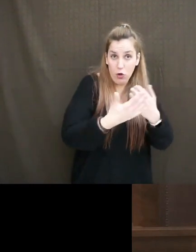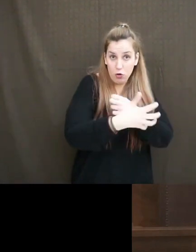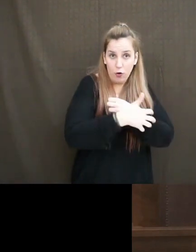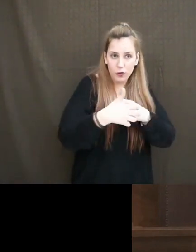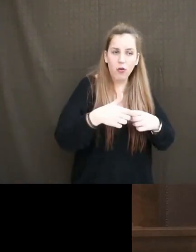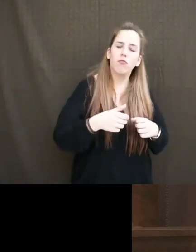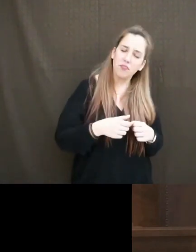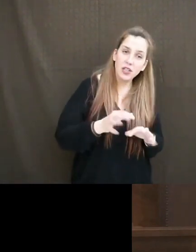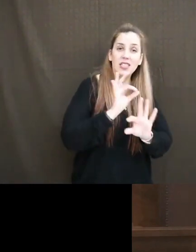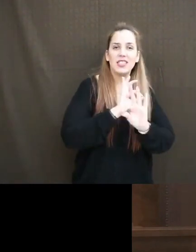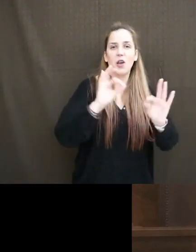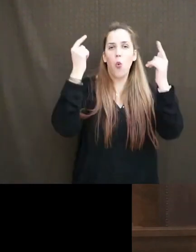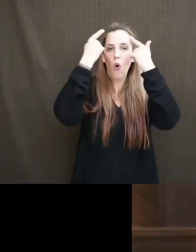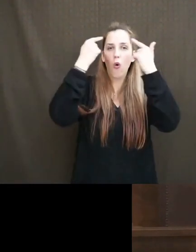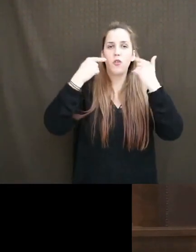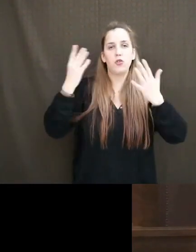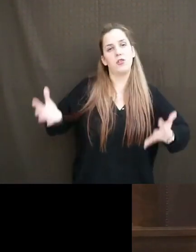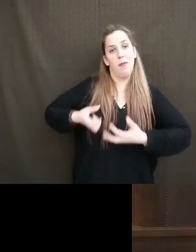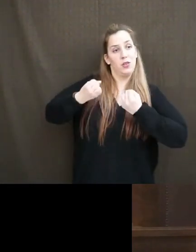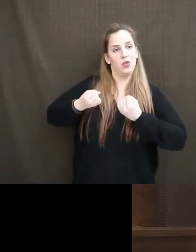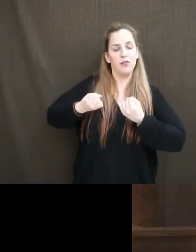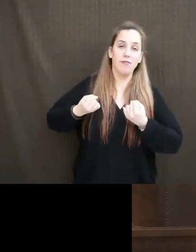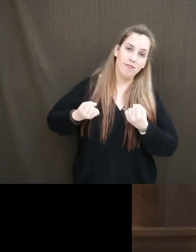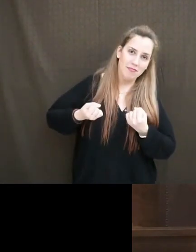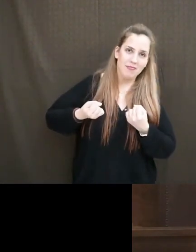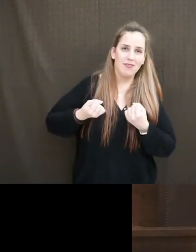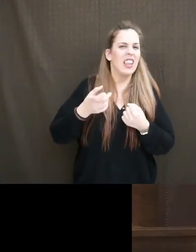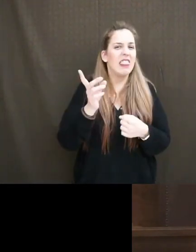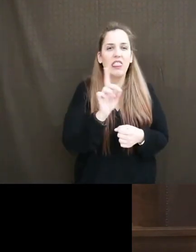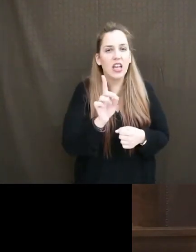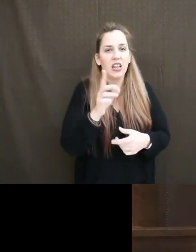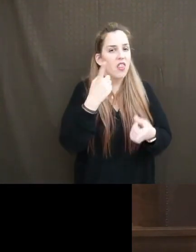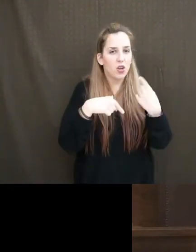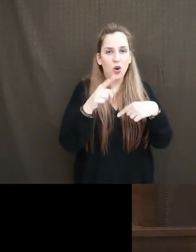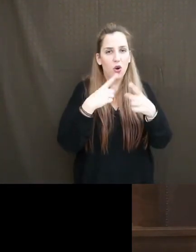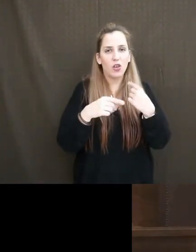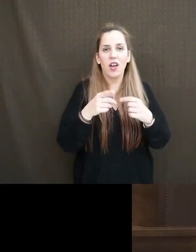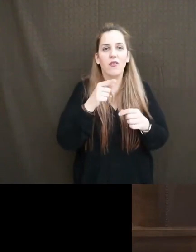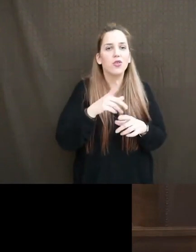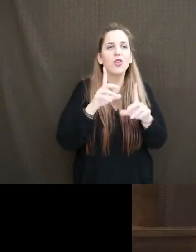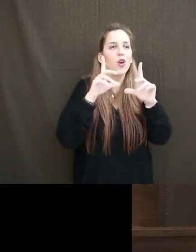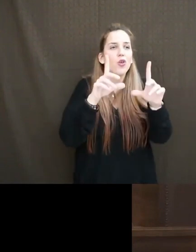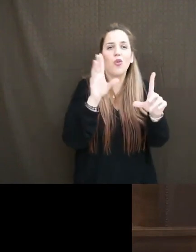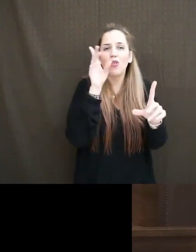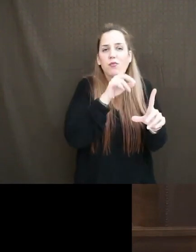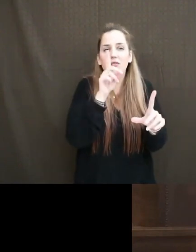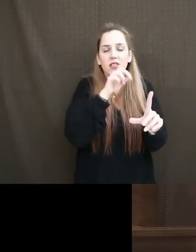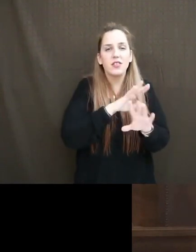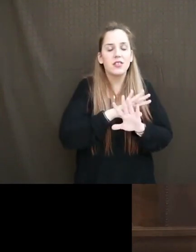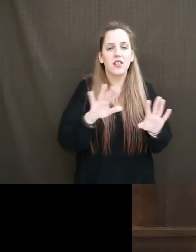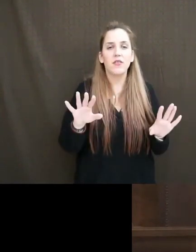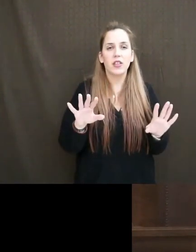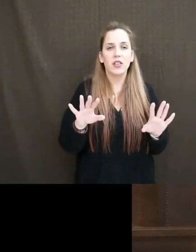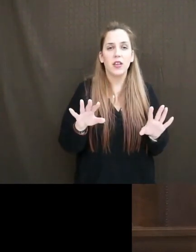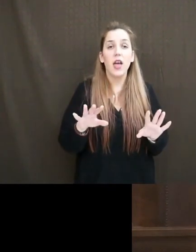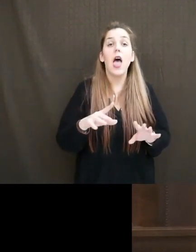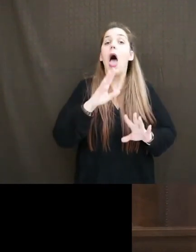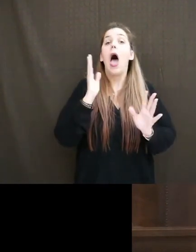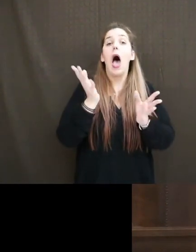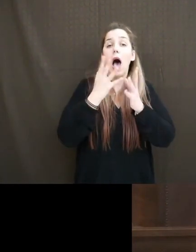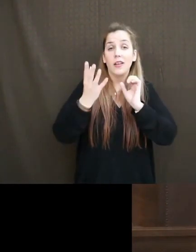μας προσέξει ο Θεός, τότε θα αξίζουμε να απαντήσει τις προσευχές μας. Κάθε φορά που σκεφτόμαστε με αυτόν τον